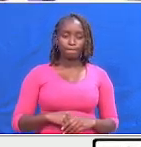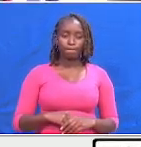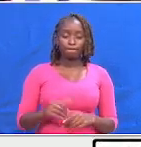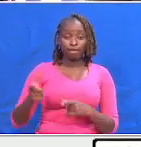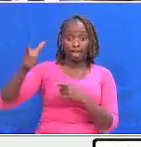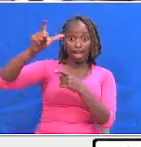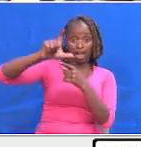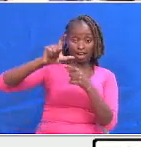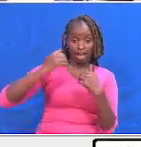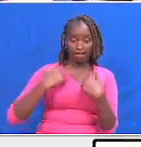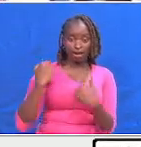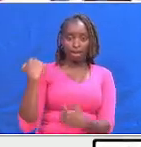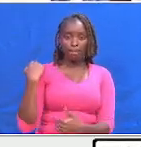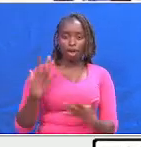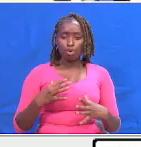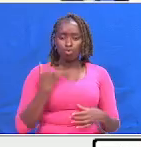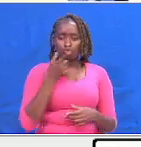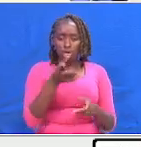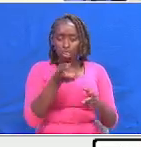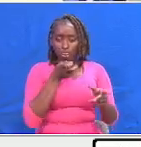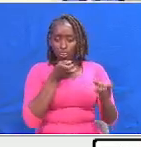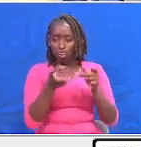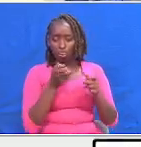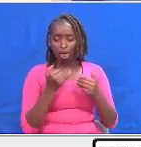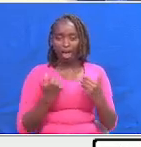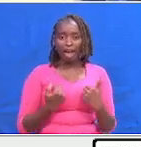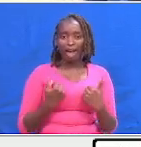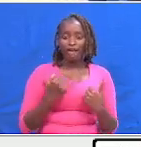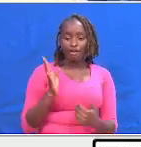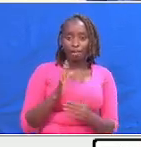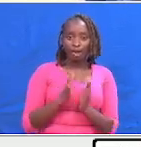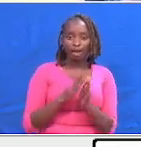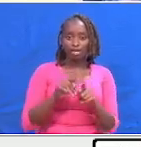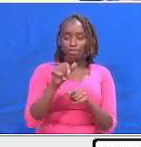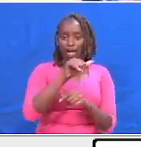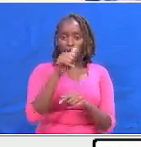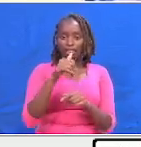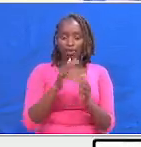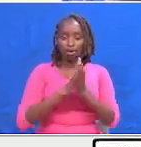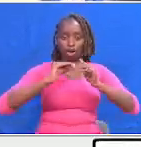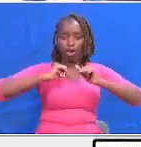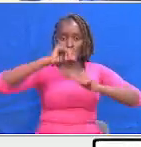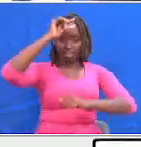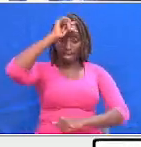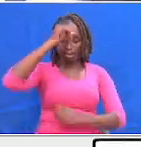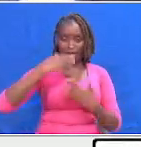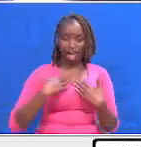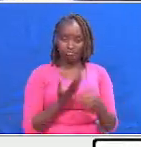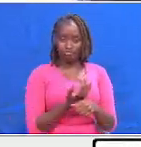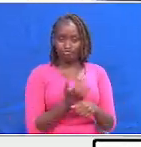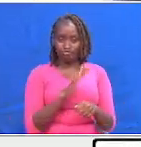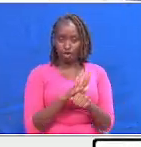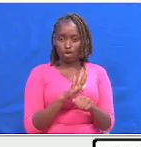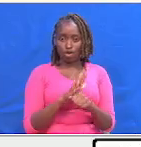Kuongezeka kwa idadi ya utekaji nyara, mauaji ya wanawake na ufisadi miongoni mwa maafisa wa serikali kumevutia sikio la baraza